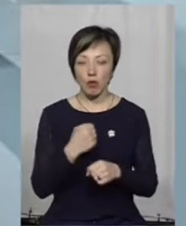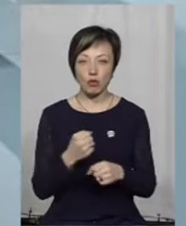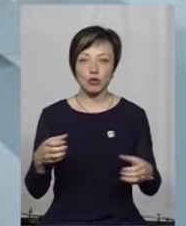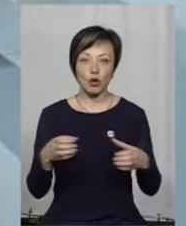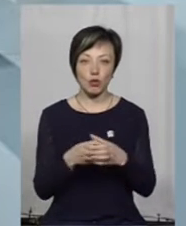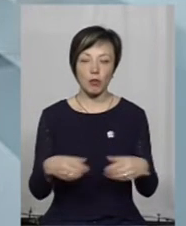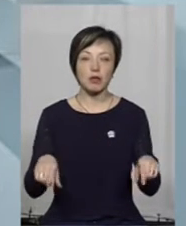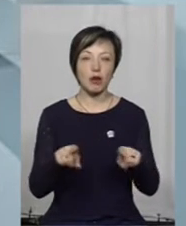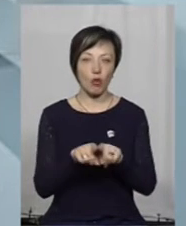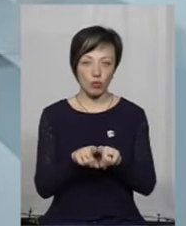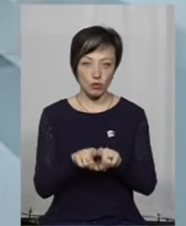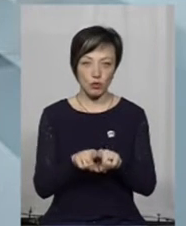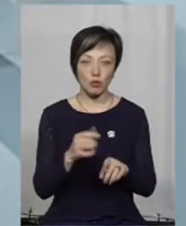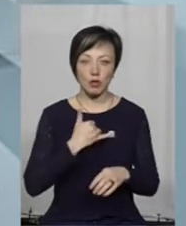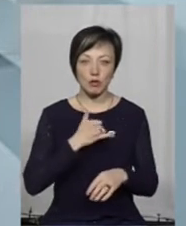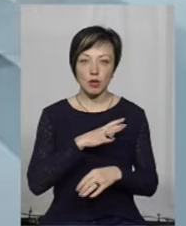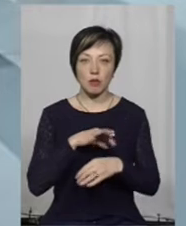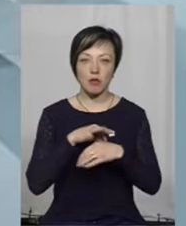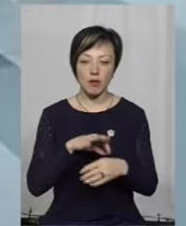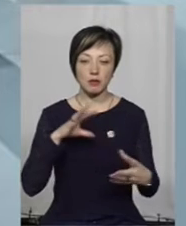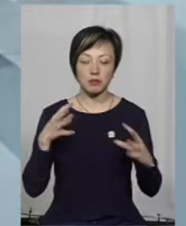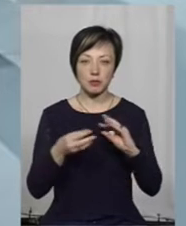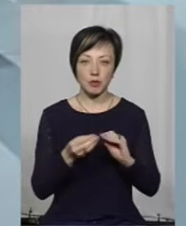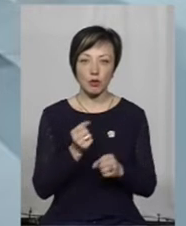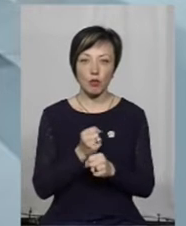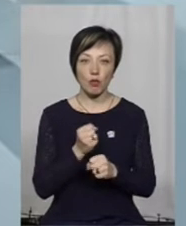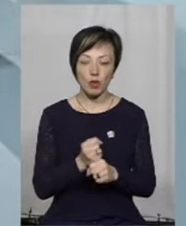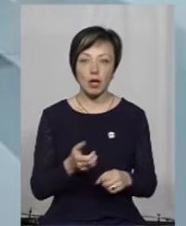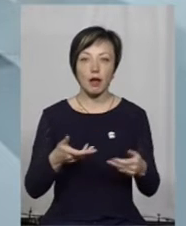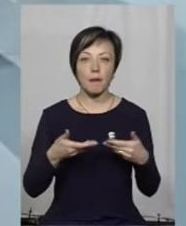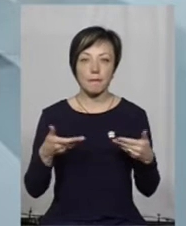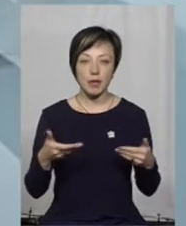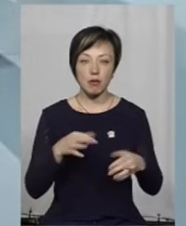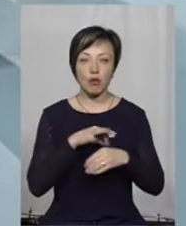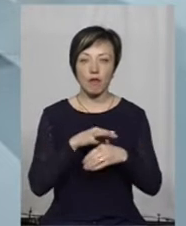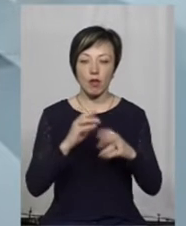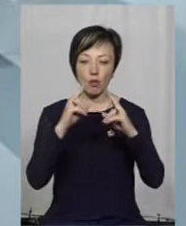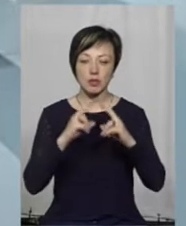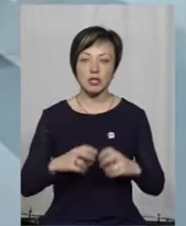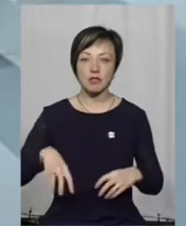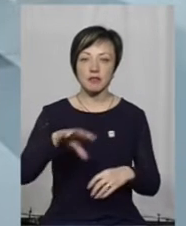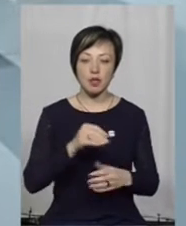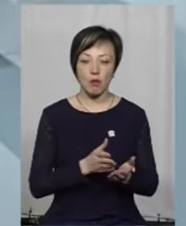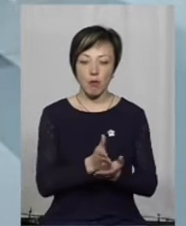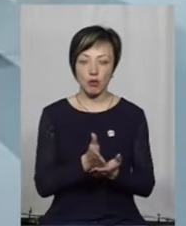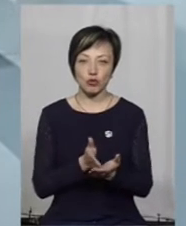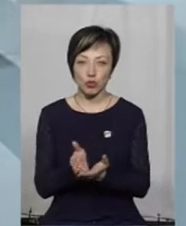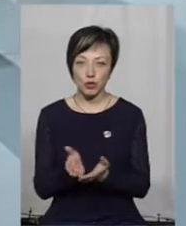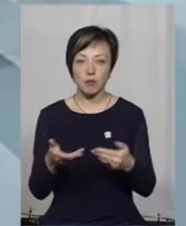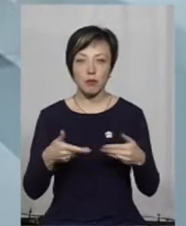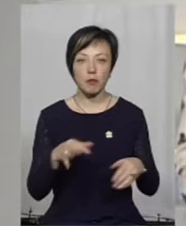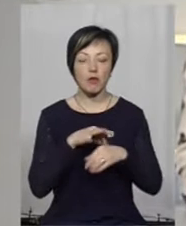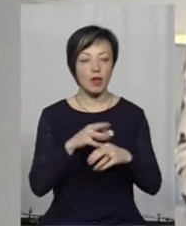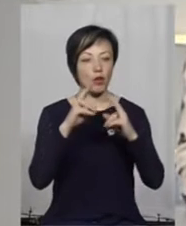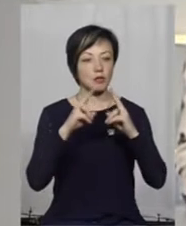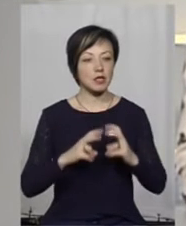вона також, в нас була проведена така плідна робота. Ми провели обстеження всіх маршрутів, ми